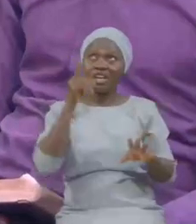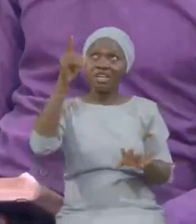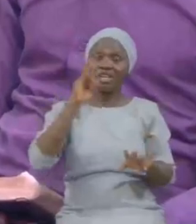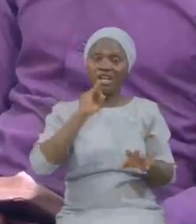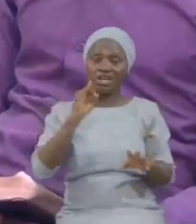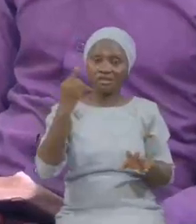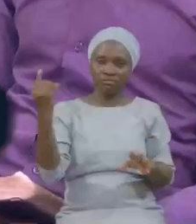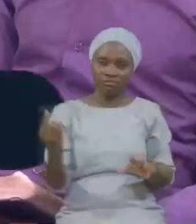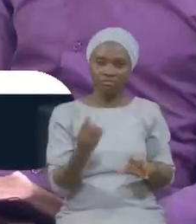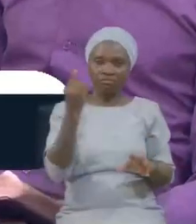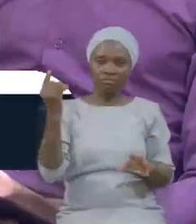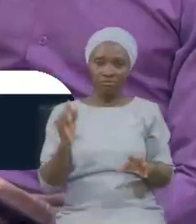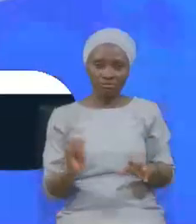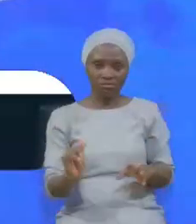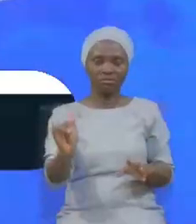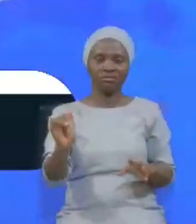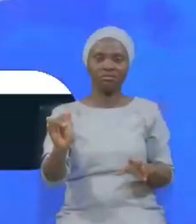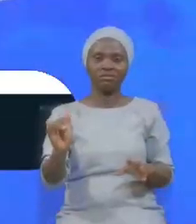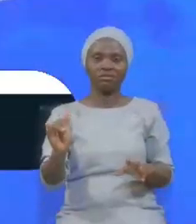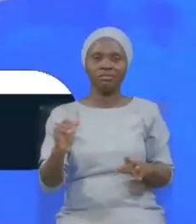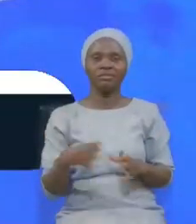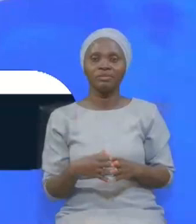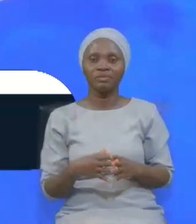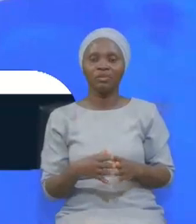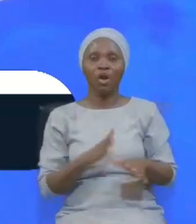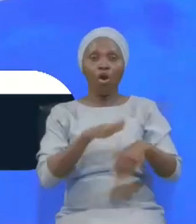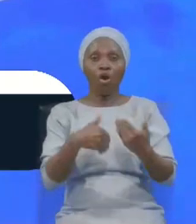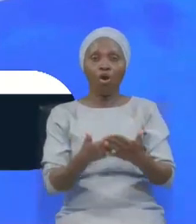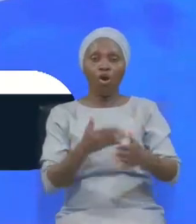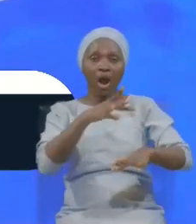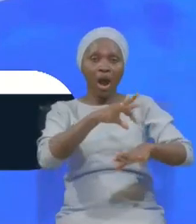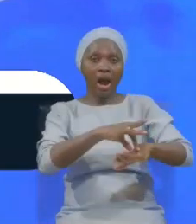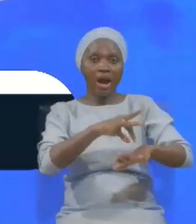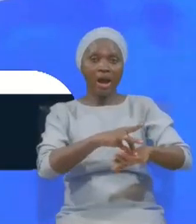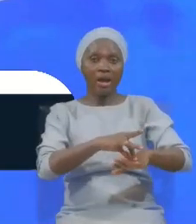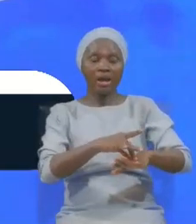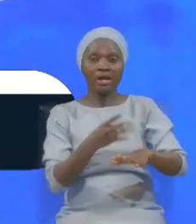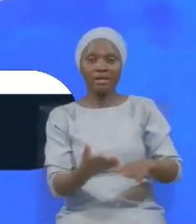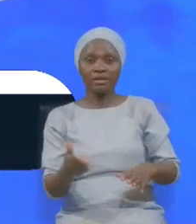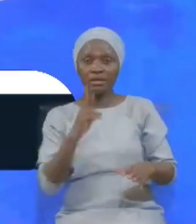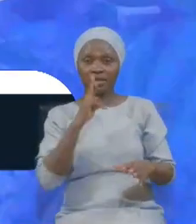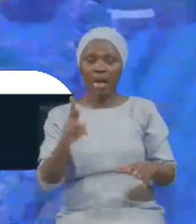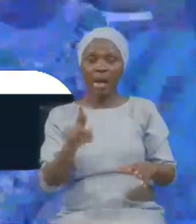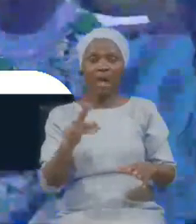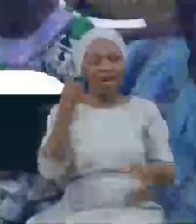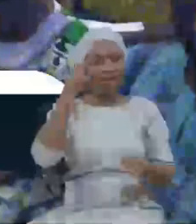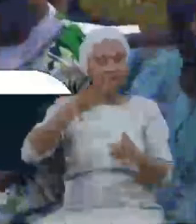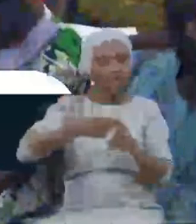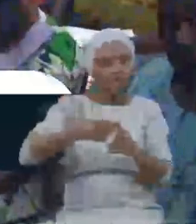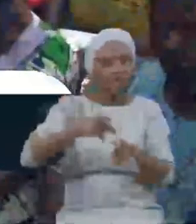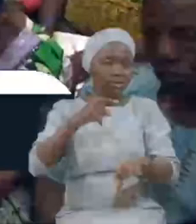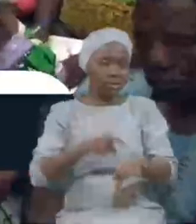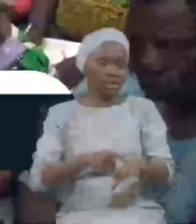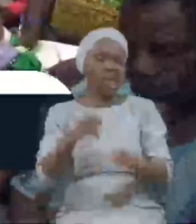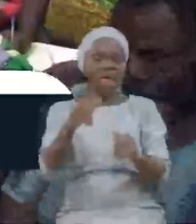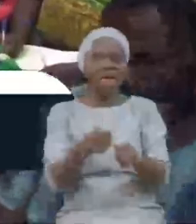éternel. Toutes les choses de la terre sont temporelles et temporaires. Tout ce que vous